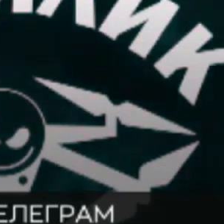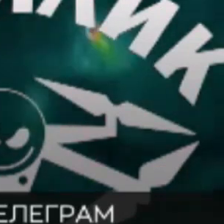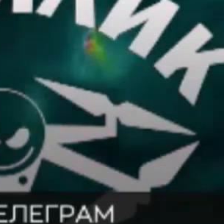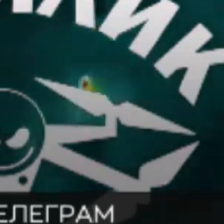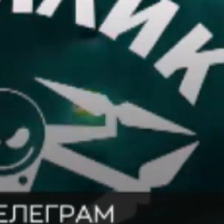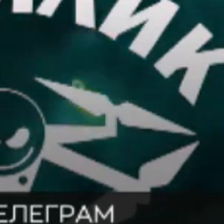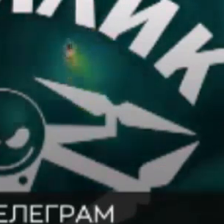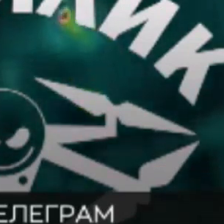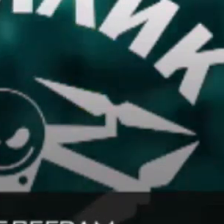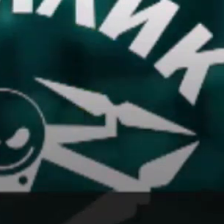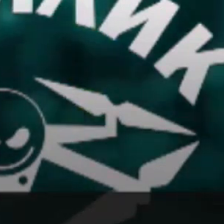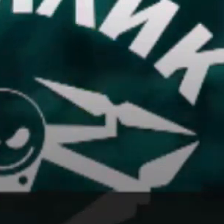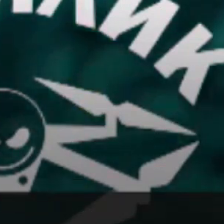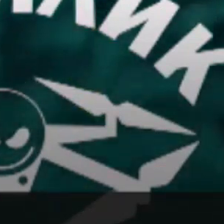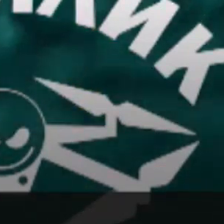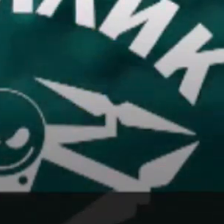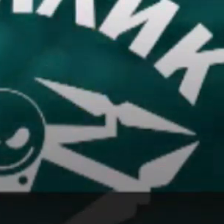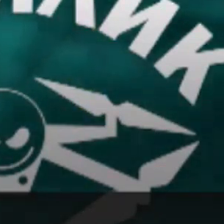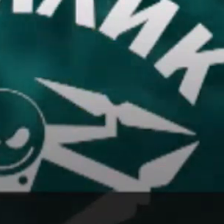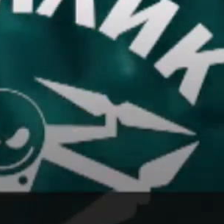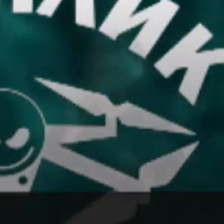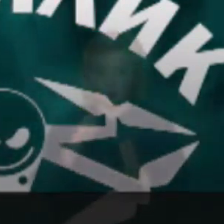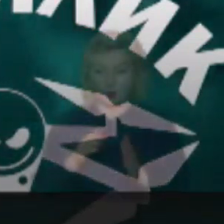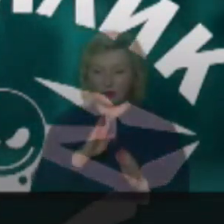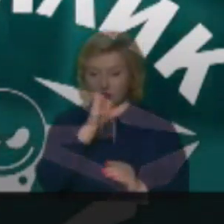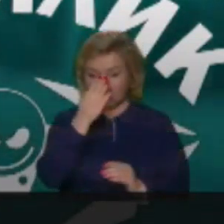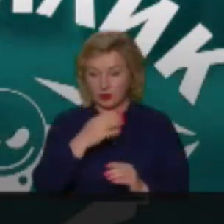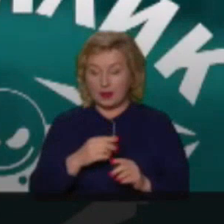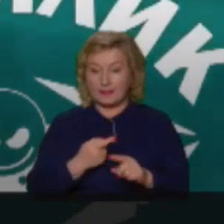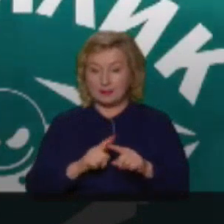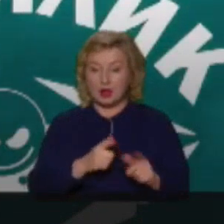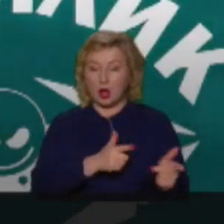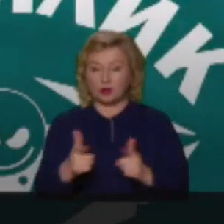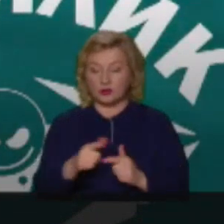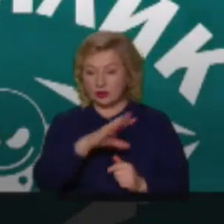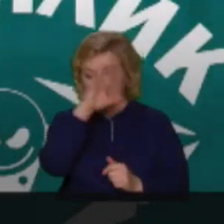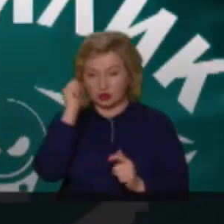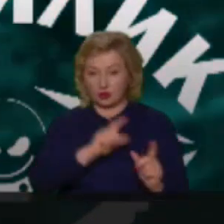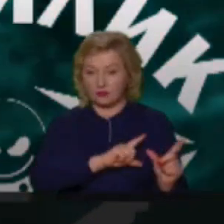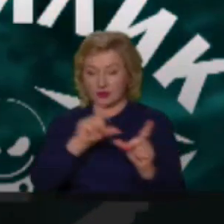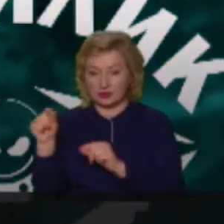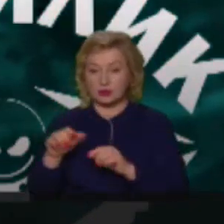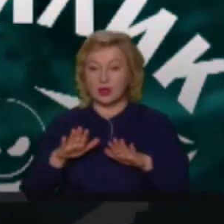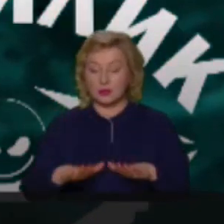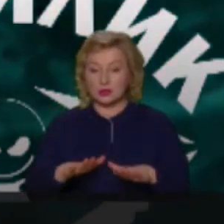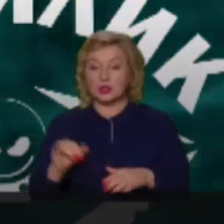63-ї бригади, виявили вантажівку групи ворожої піхоти, яка готувалася до нічного виїзду на позиції,